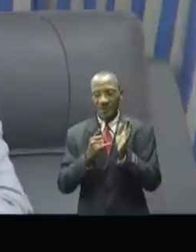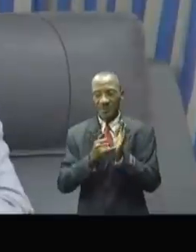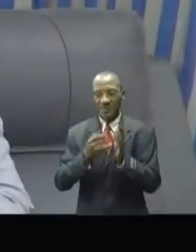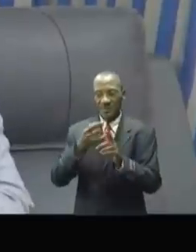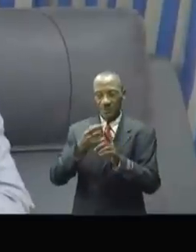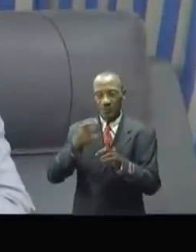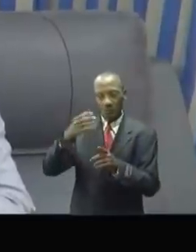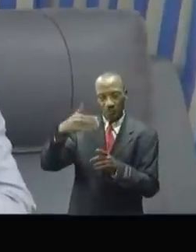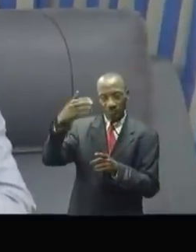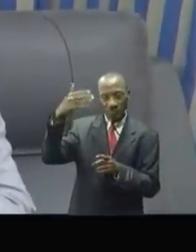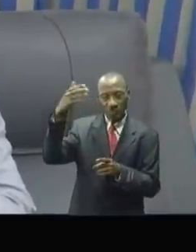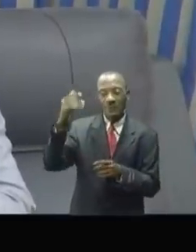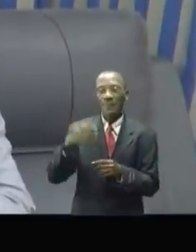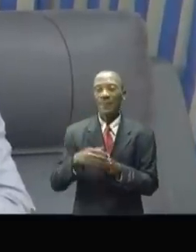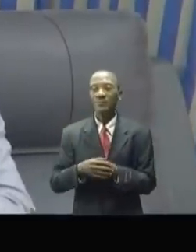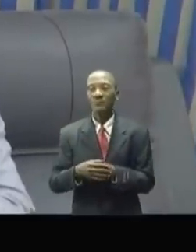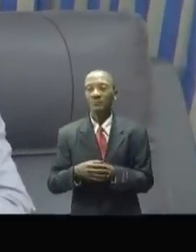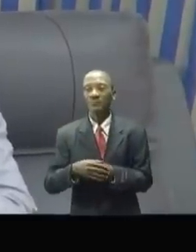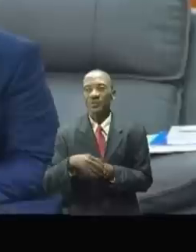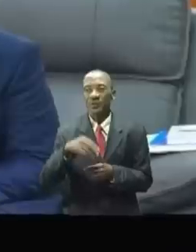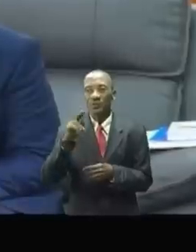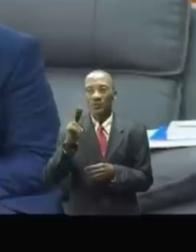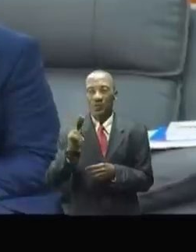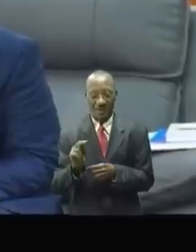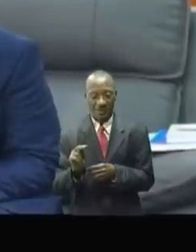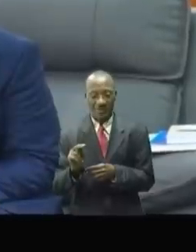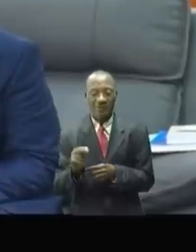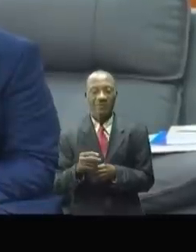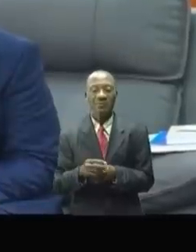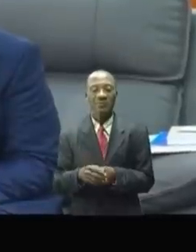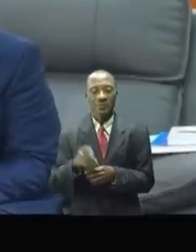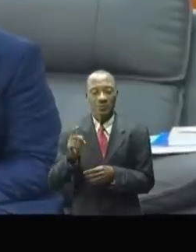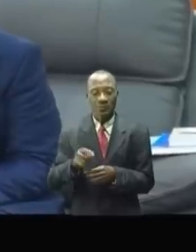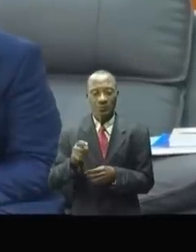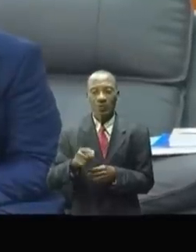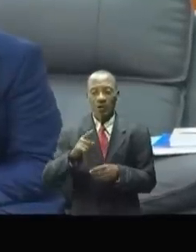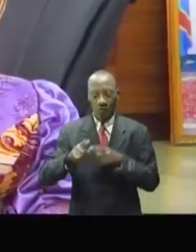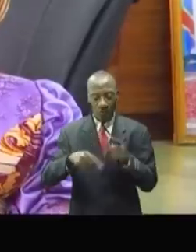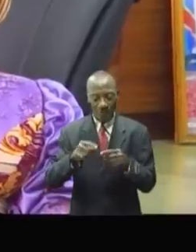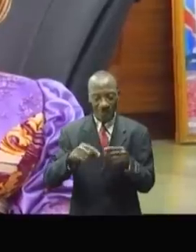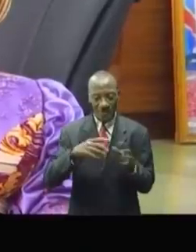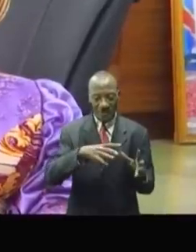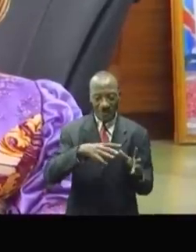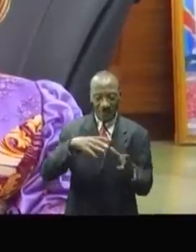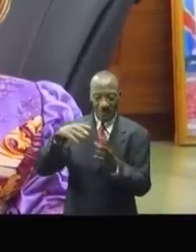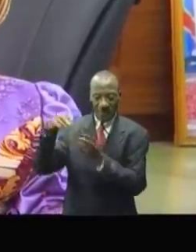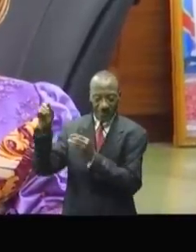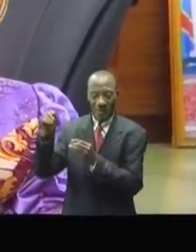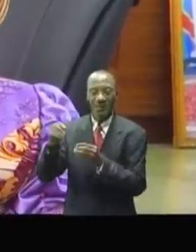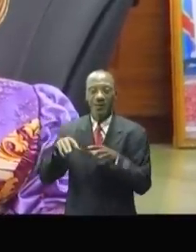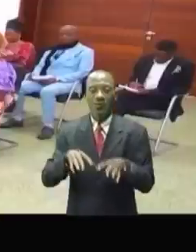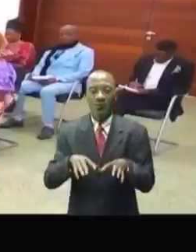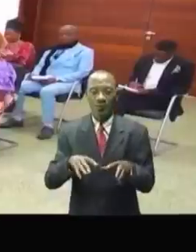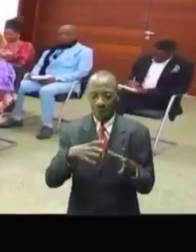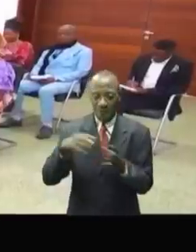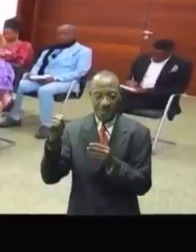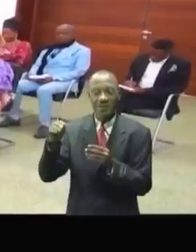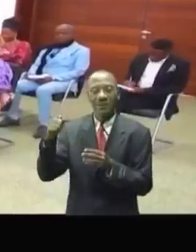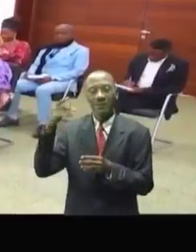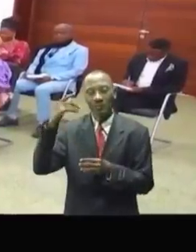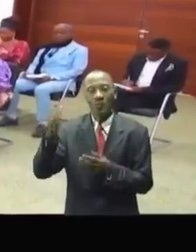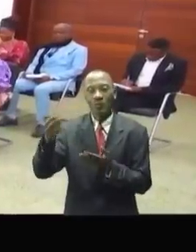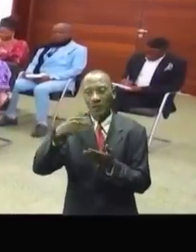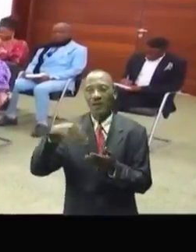et transparents. Ces informations vont permettre à cette première mission observatoire venue du vieux continent d'évaluer